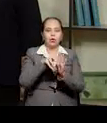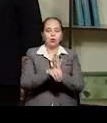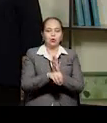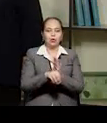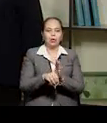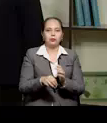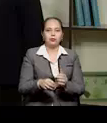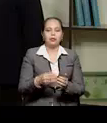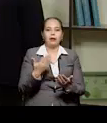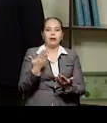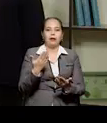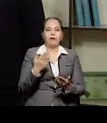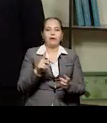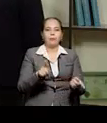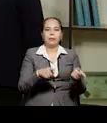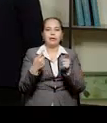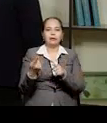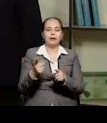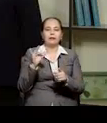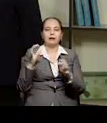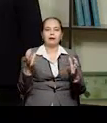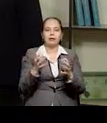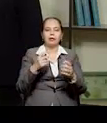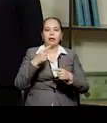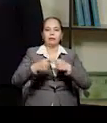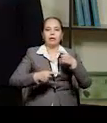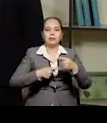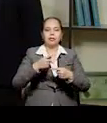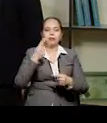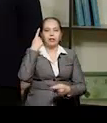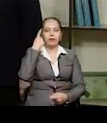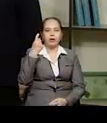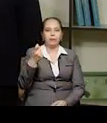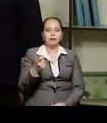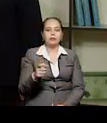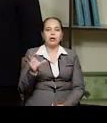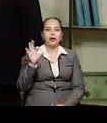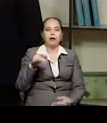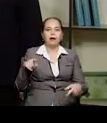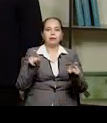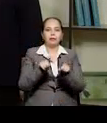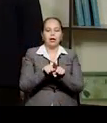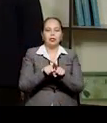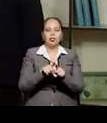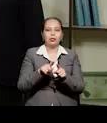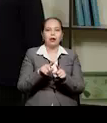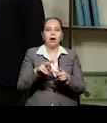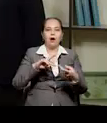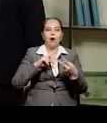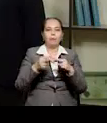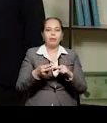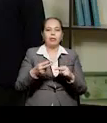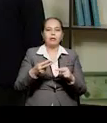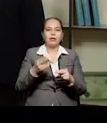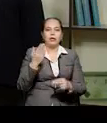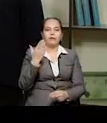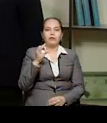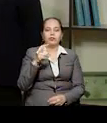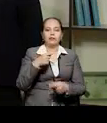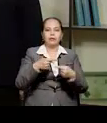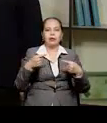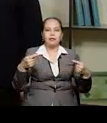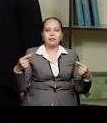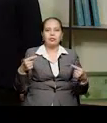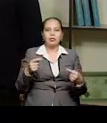заключаются в передаче и хранении наследственной информации, а также в обмене веществ и